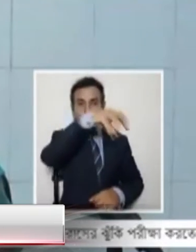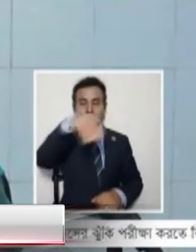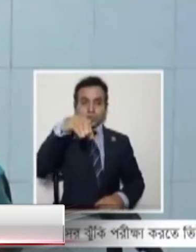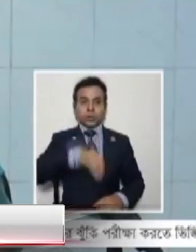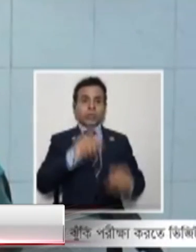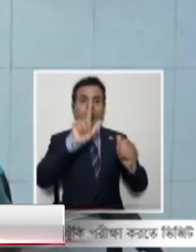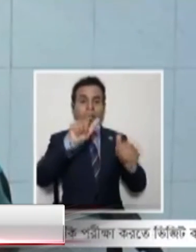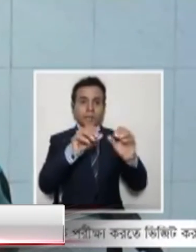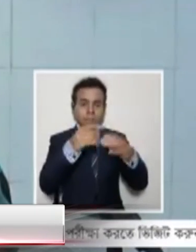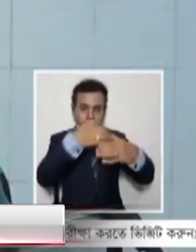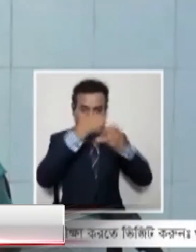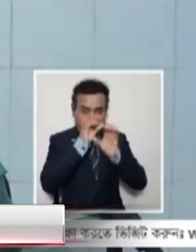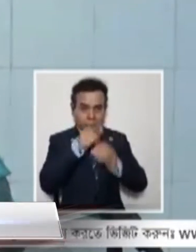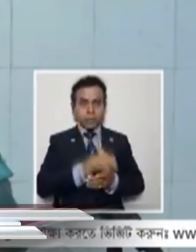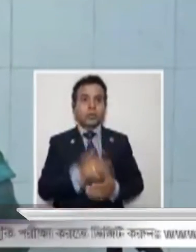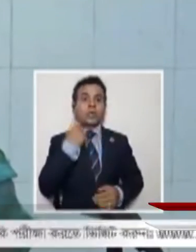4,956টি এবং ঢাকার বাইরে